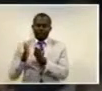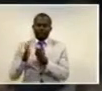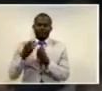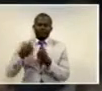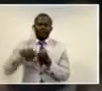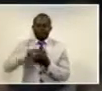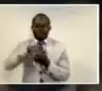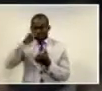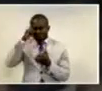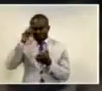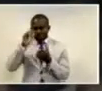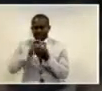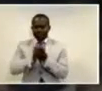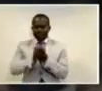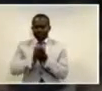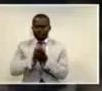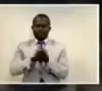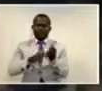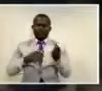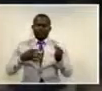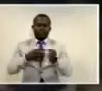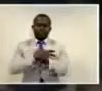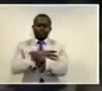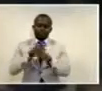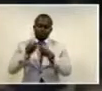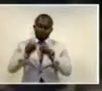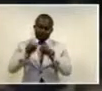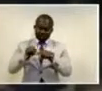ndizera ko hari ubushobozi twashingiraho